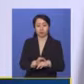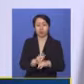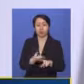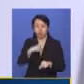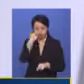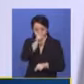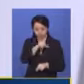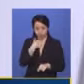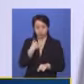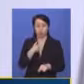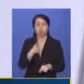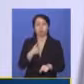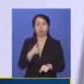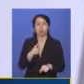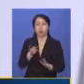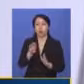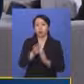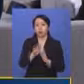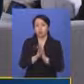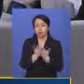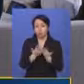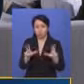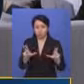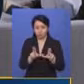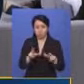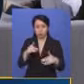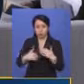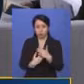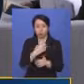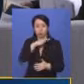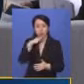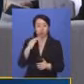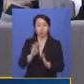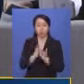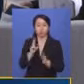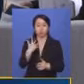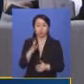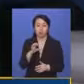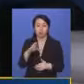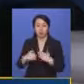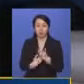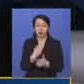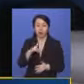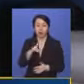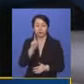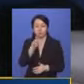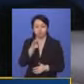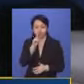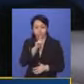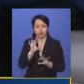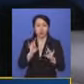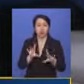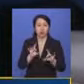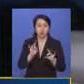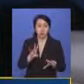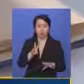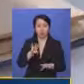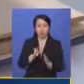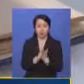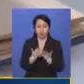году полки библиотеки пополнились новыми книгами. Около 500 новинок. Это фантастика, сказки, рассказы и